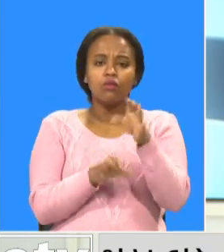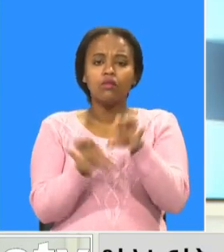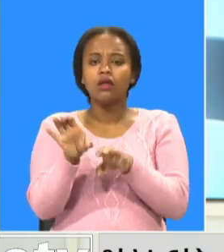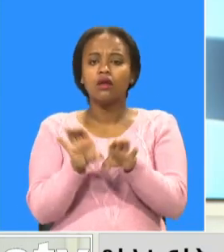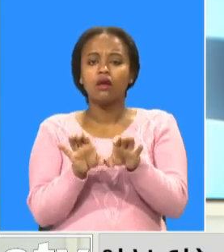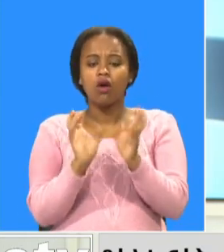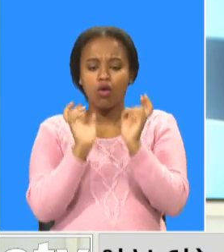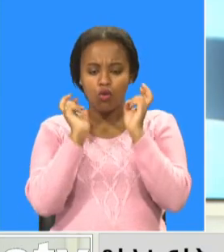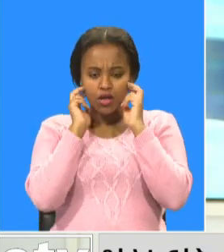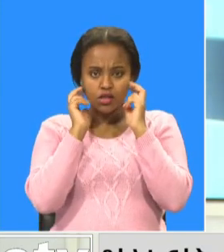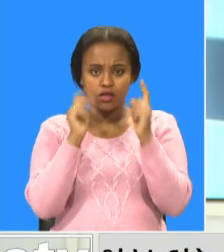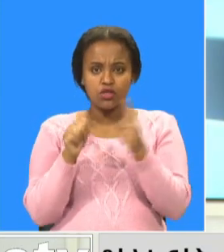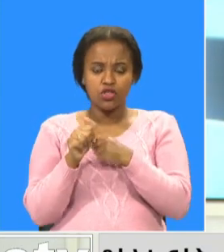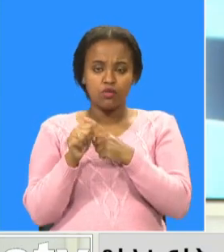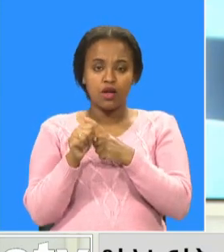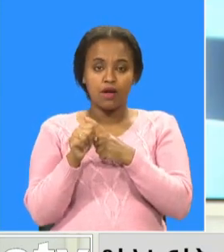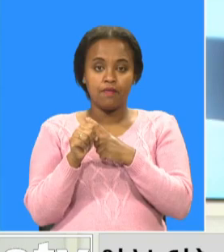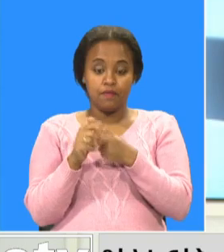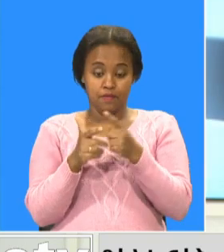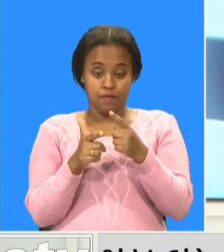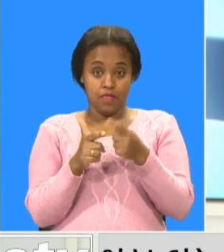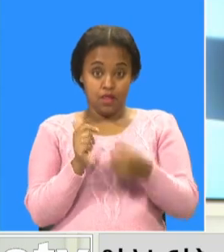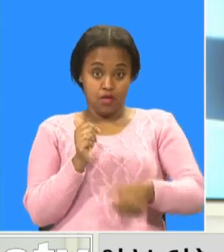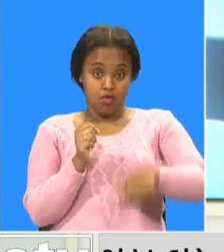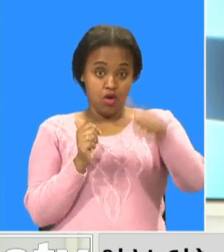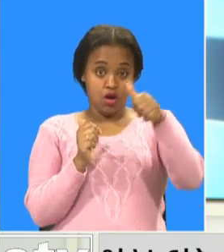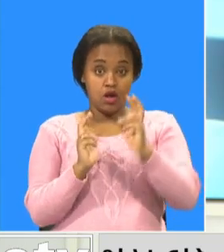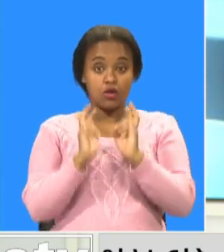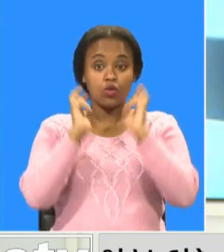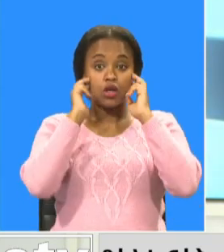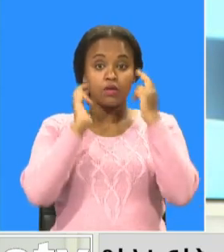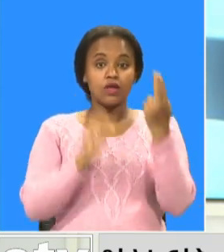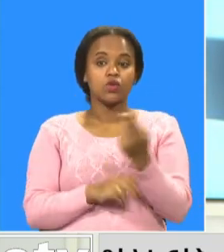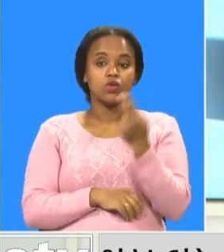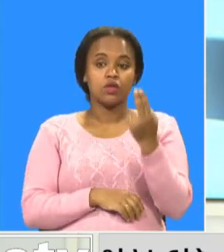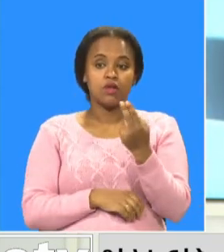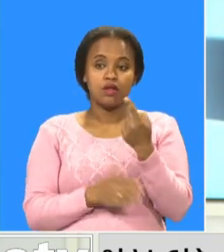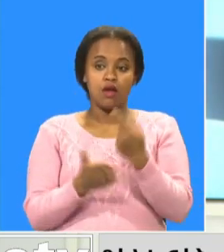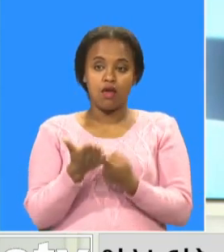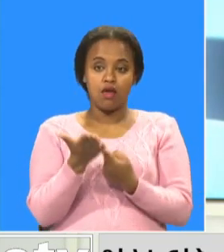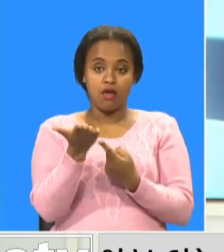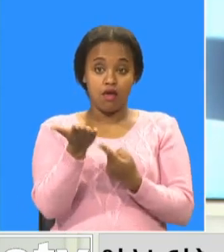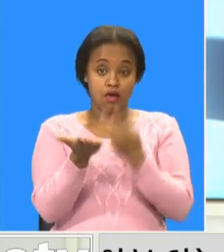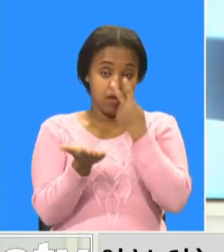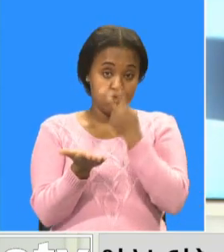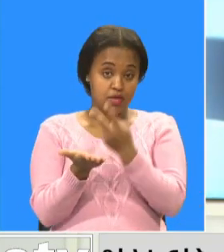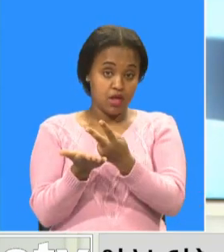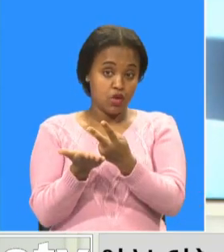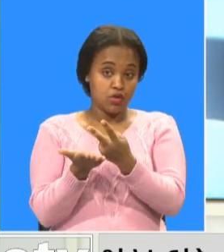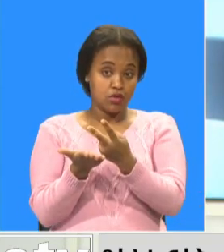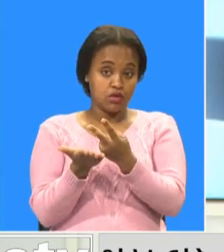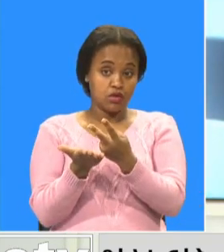ነው። እንግዲህ በዋናነት ወደ ማስኮቹ ስንመጣ ይሄኛው አይነት ማስክ